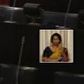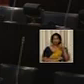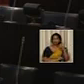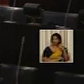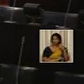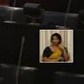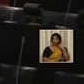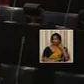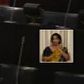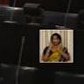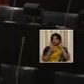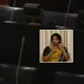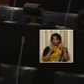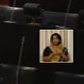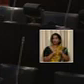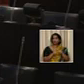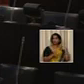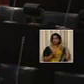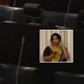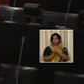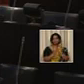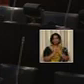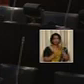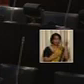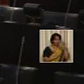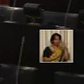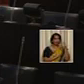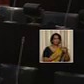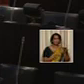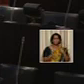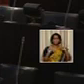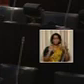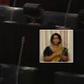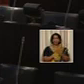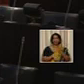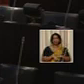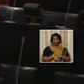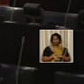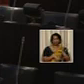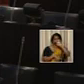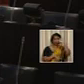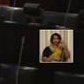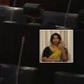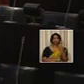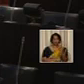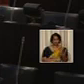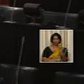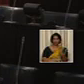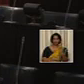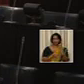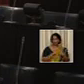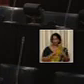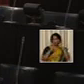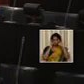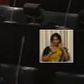රටට සංචාරකයන් හැටියට ඒ රටට ගිහිල්ලා රස්සාවල් හොයාගෙන ඒක මාරු කරගැනීමේ අවස්ථාව රටවල් දෙකක විතරක් මේ මැද